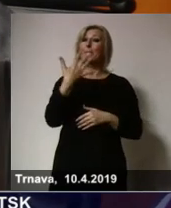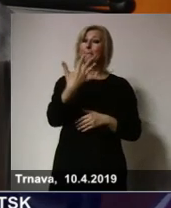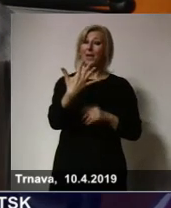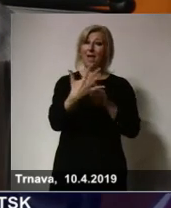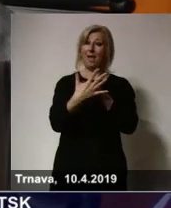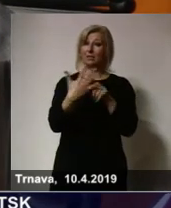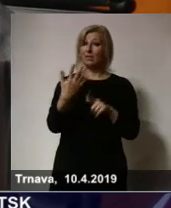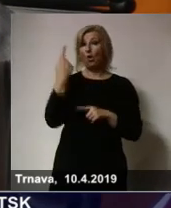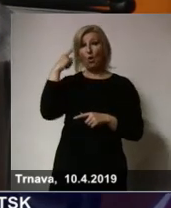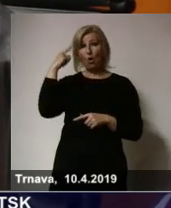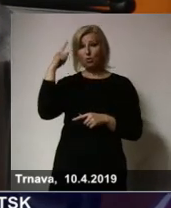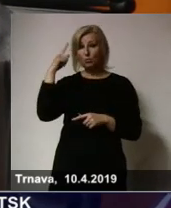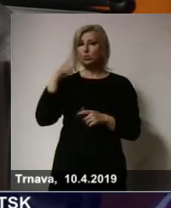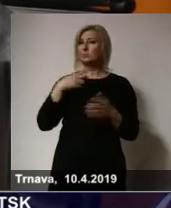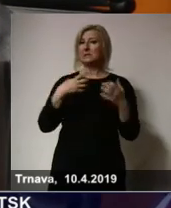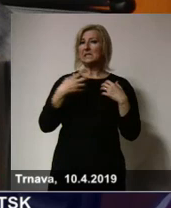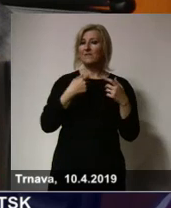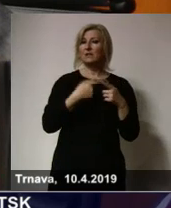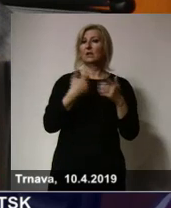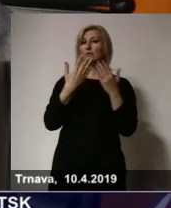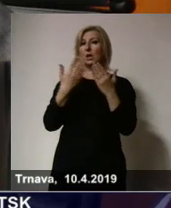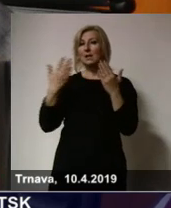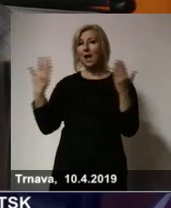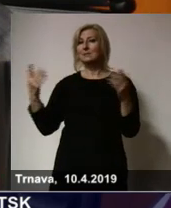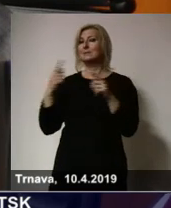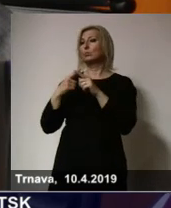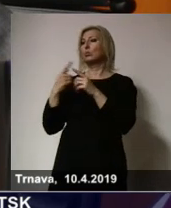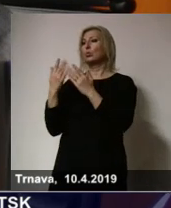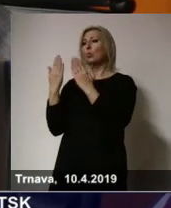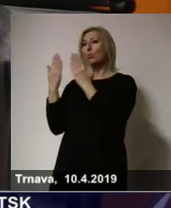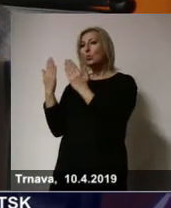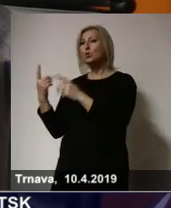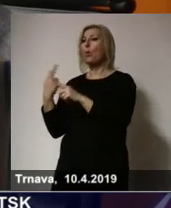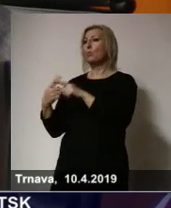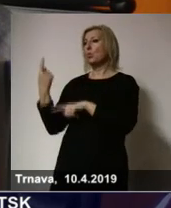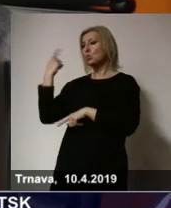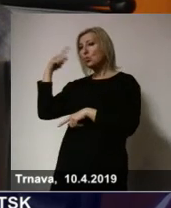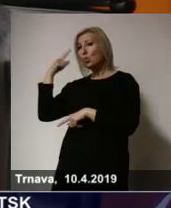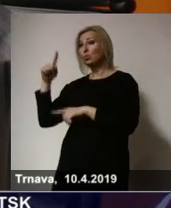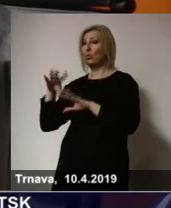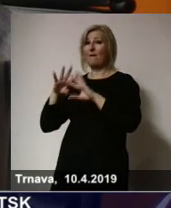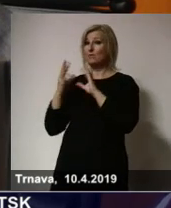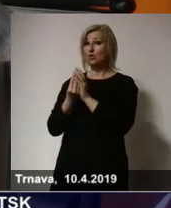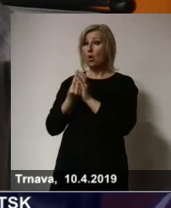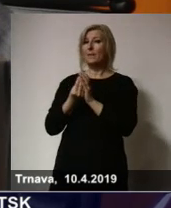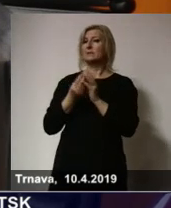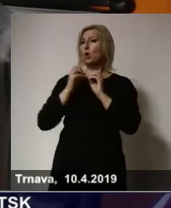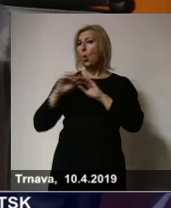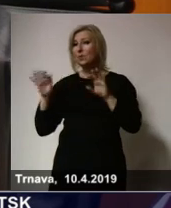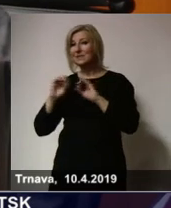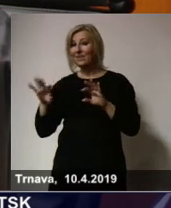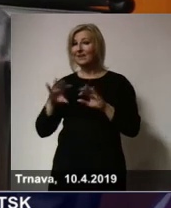sme mohli teda rozdeliť na divadelníctvo, galerínictvo, muzeálnictvo, kultúra, všeobecne to je pre osvety najmä, ale